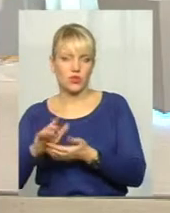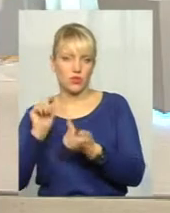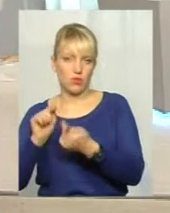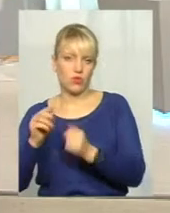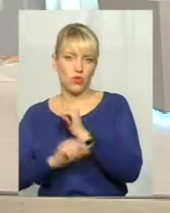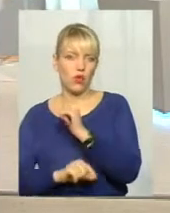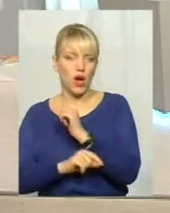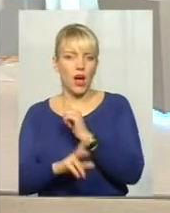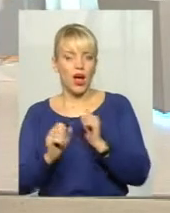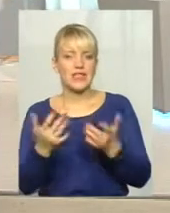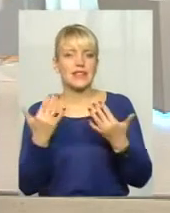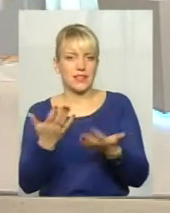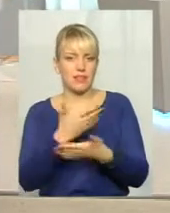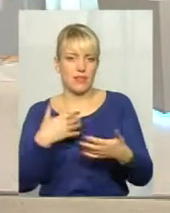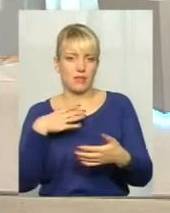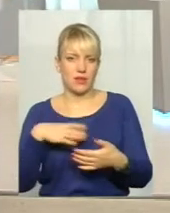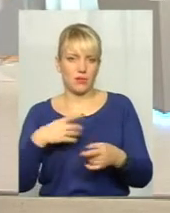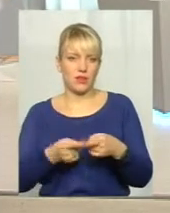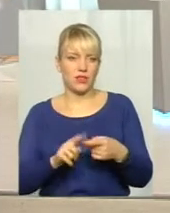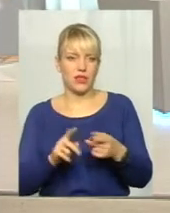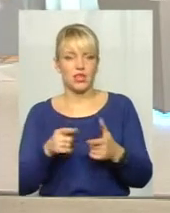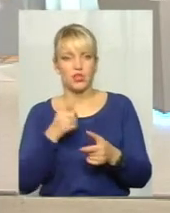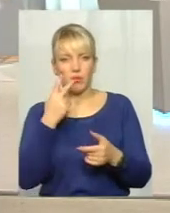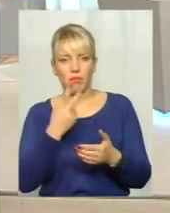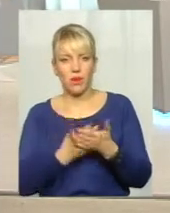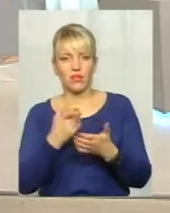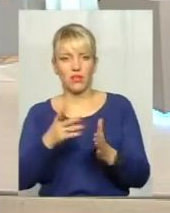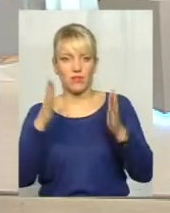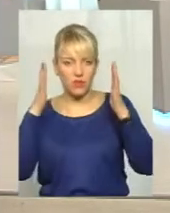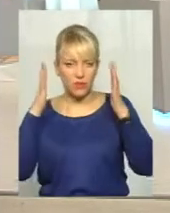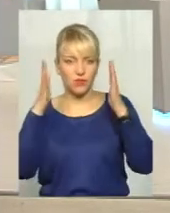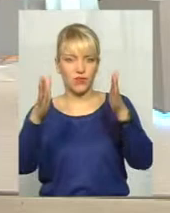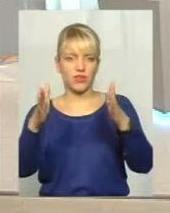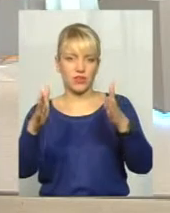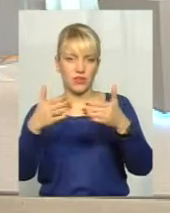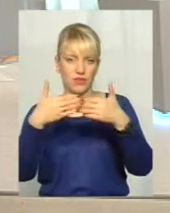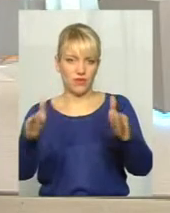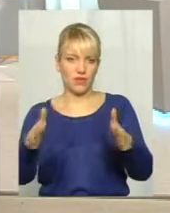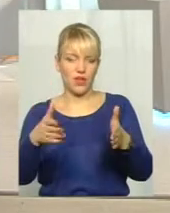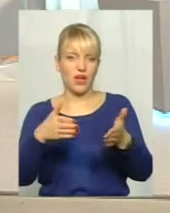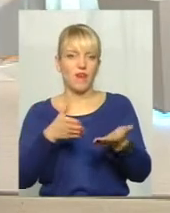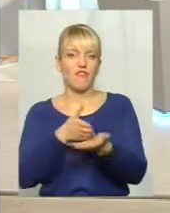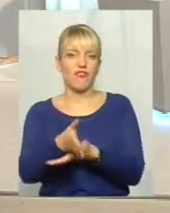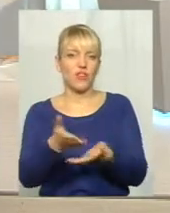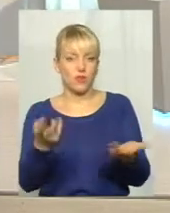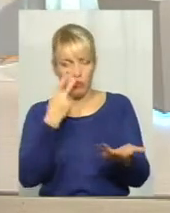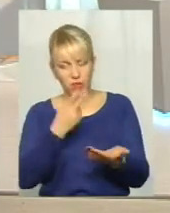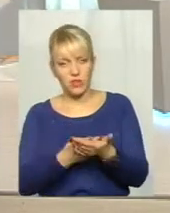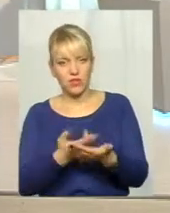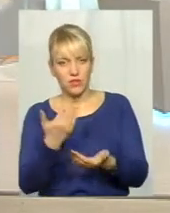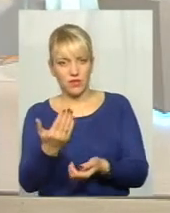терпіти? Це і чи бачите ви ну тунель і світло в кінці тунелю, я розумію, ви бачите, я також. Але тільки як довго до